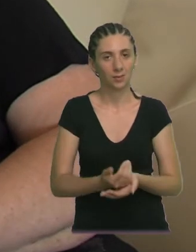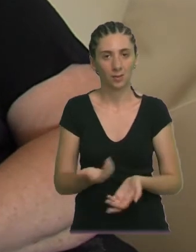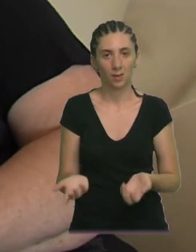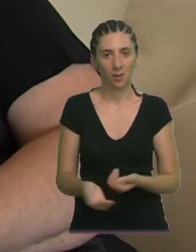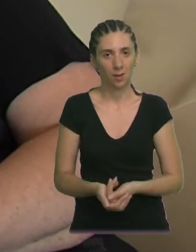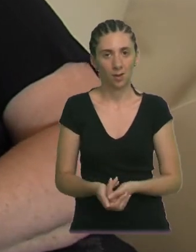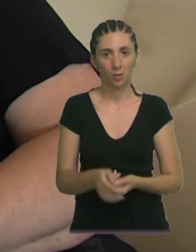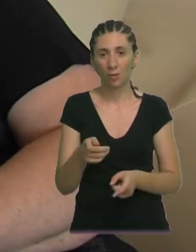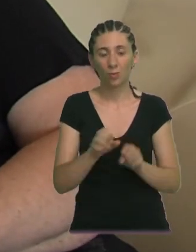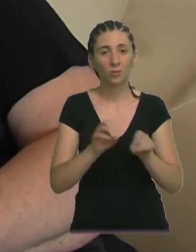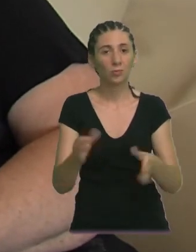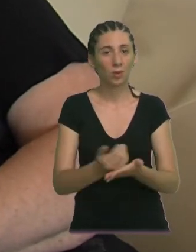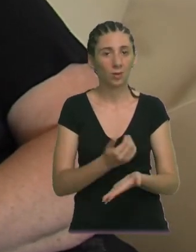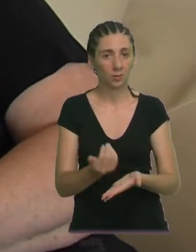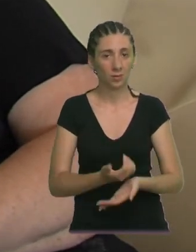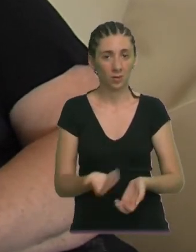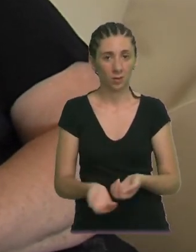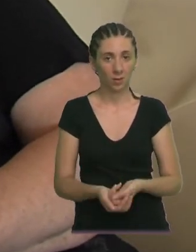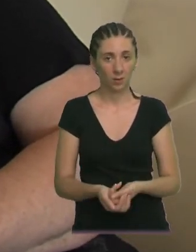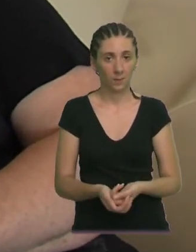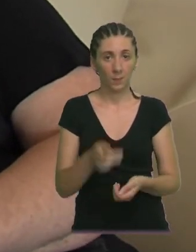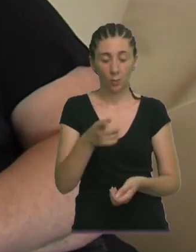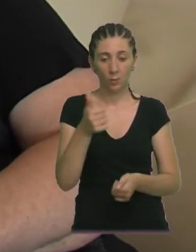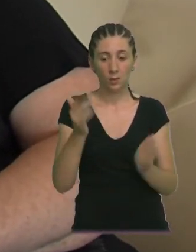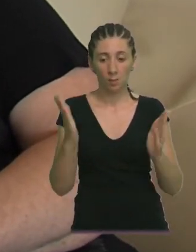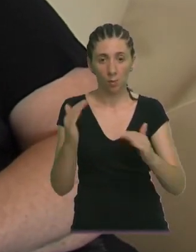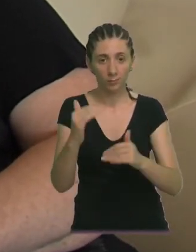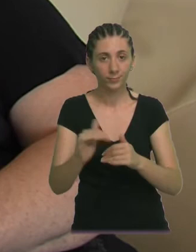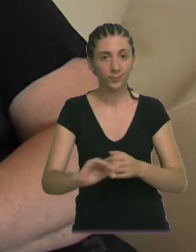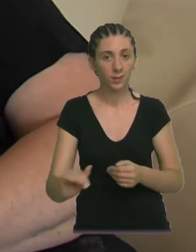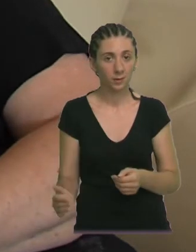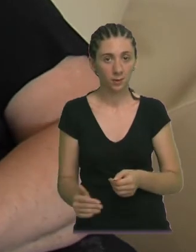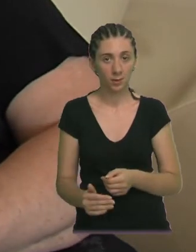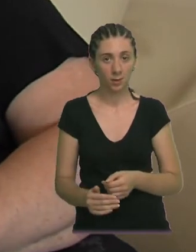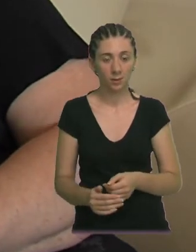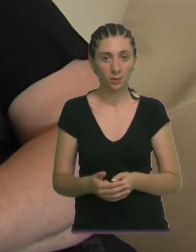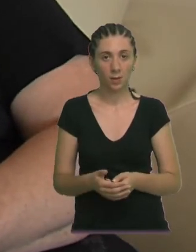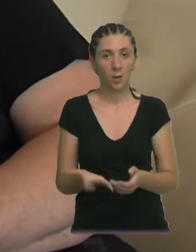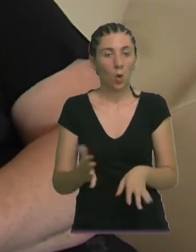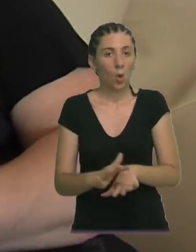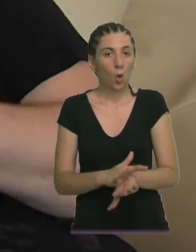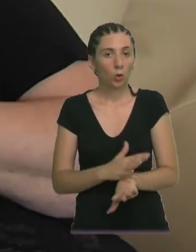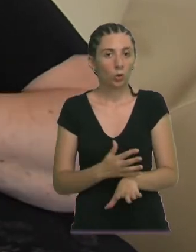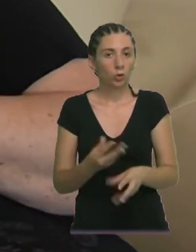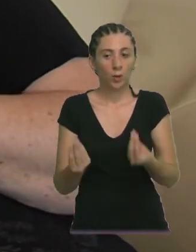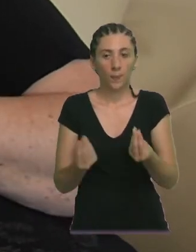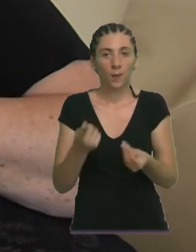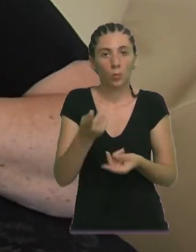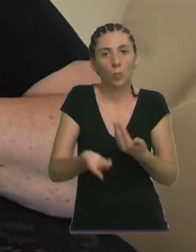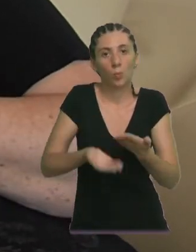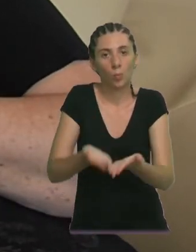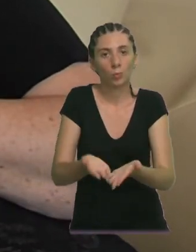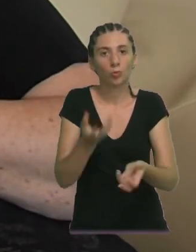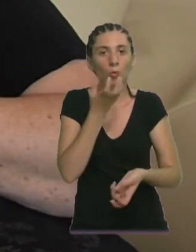To nije nikakva zarada, to je jednostavno, posvetite se toj djeci. Je onako nekakav osjećaj, nekom ste